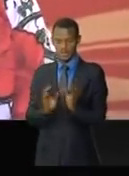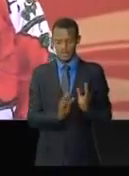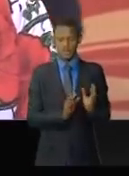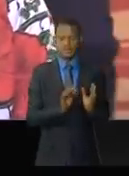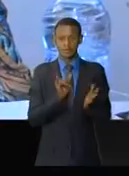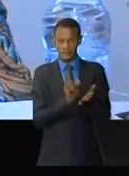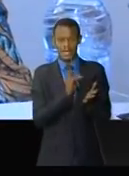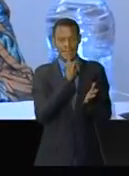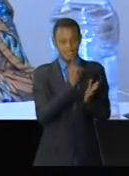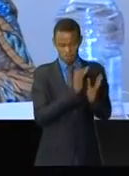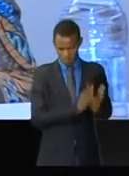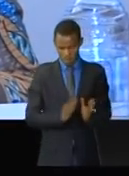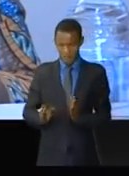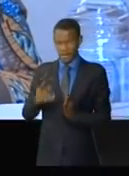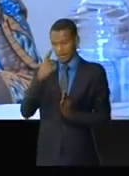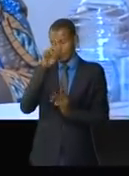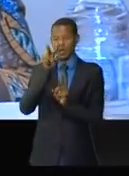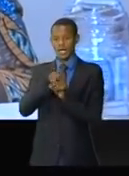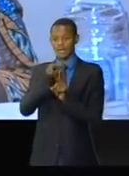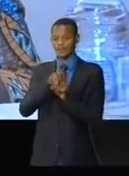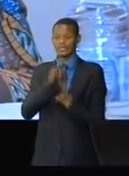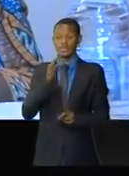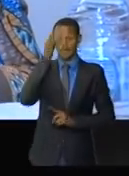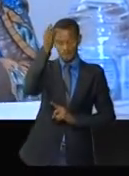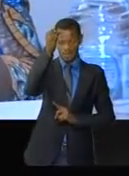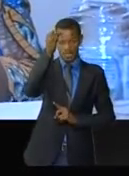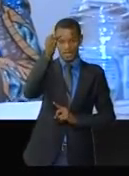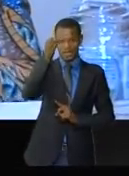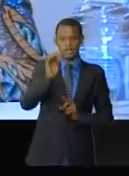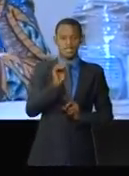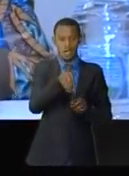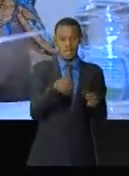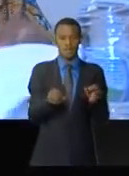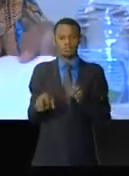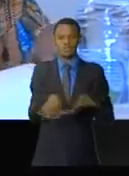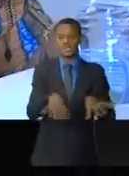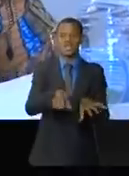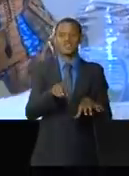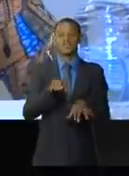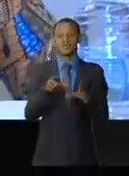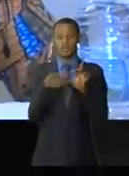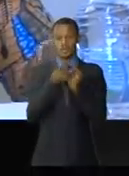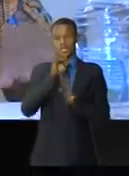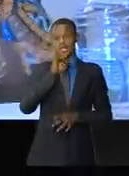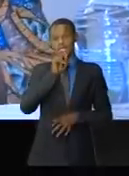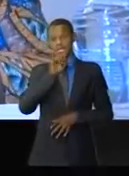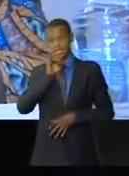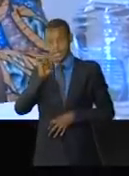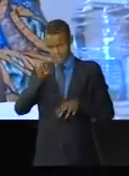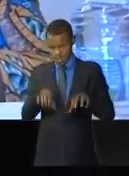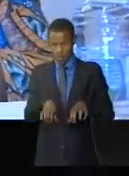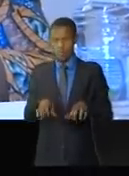garantir l'avenir de la mise en œuvre de l'ITIE en République démocratique du Congo, et un plan